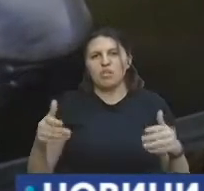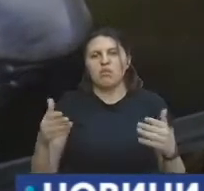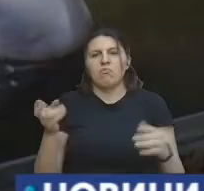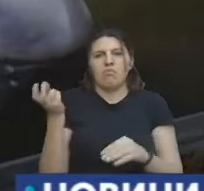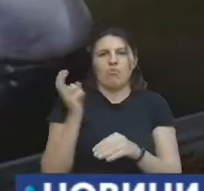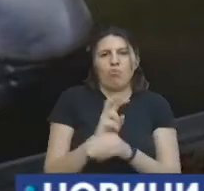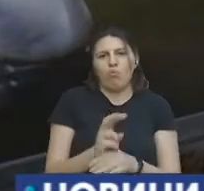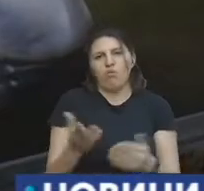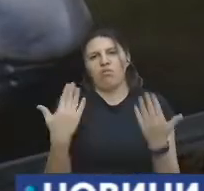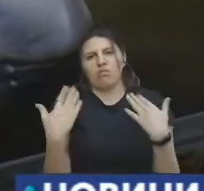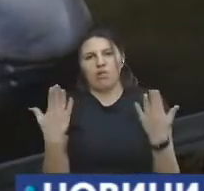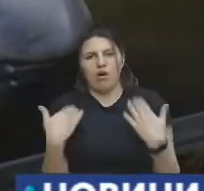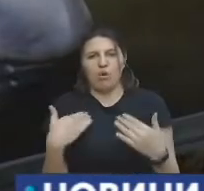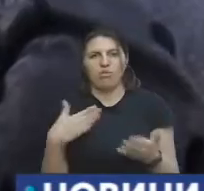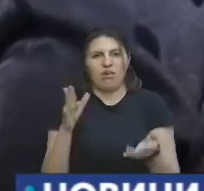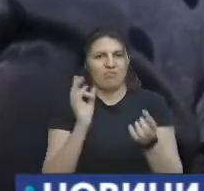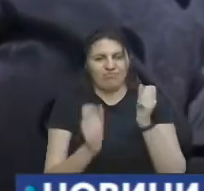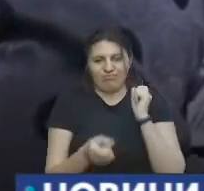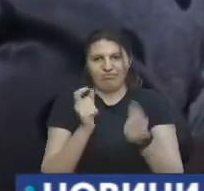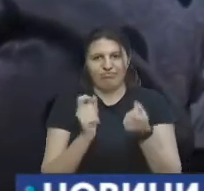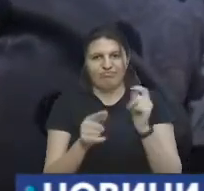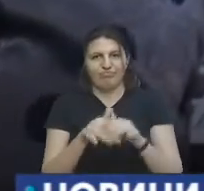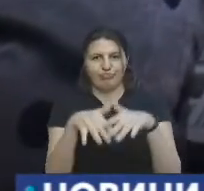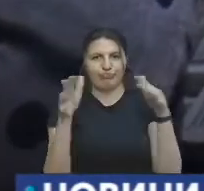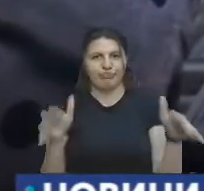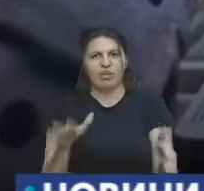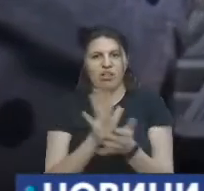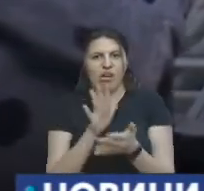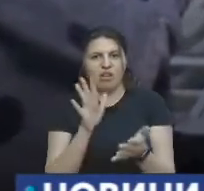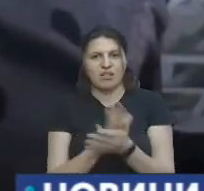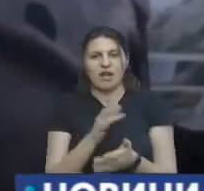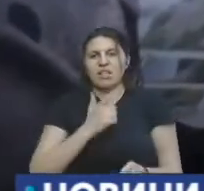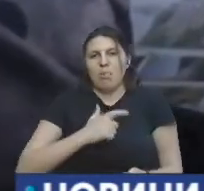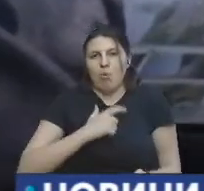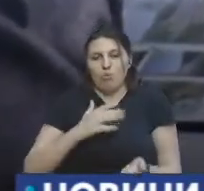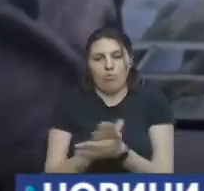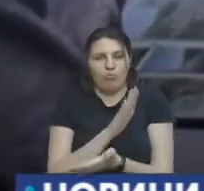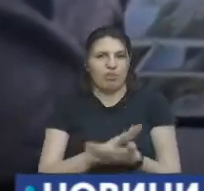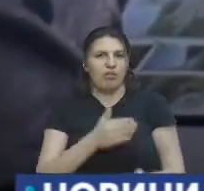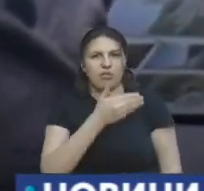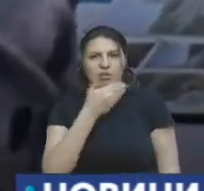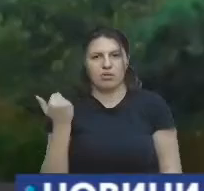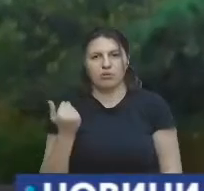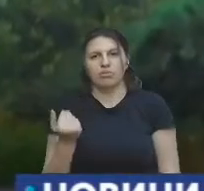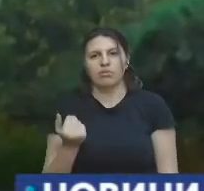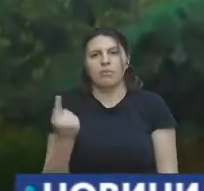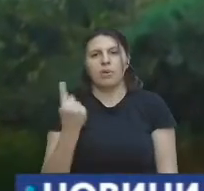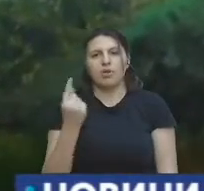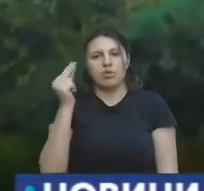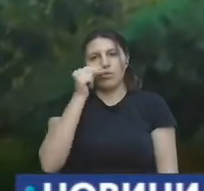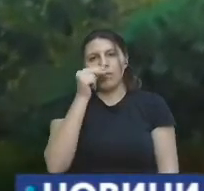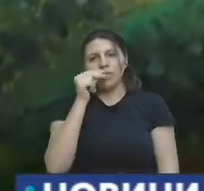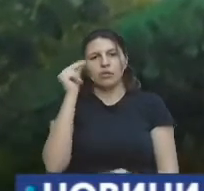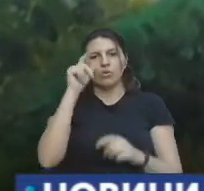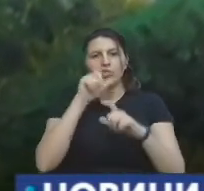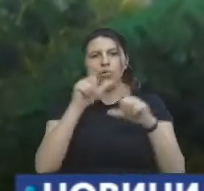И це ненормально. Переможниця у номінації «Малюнки» – десятикласниця першої слов'янської школи Карина зобразила